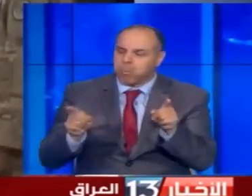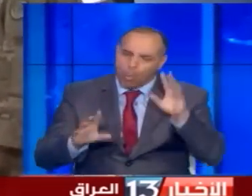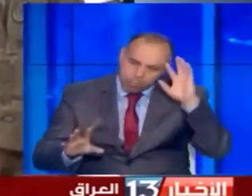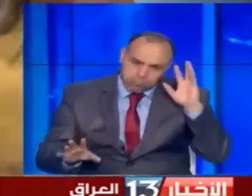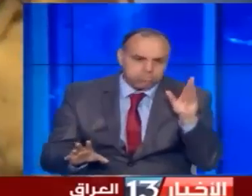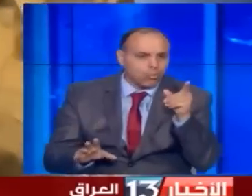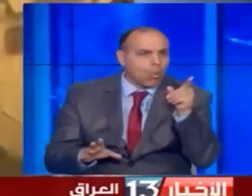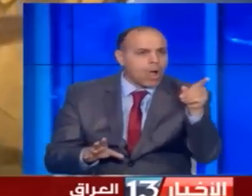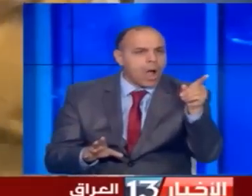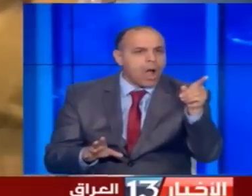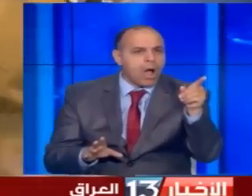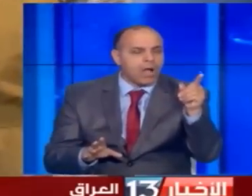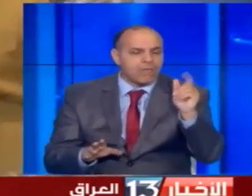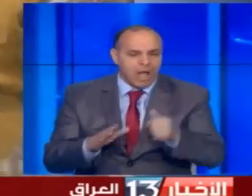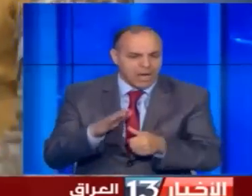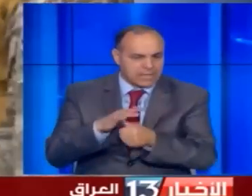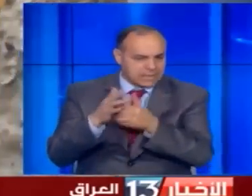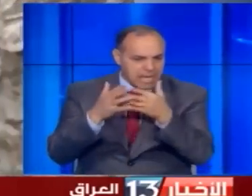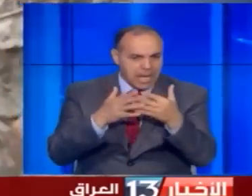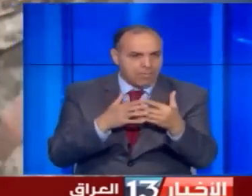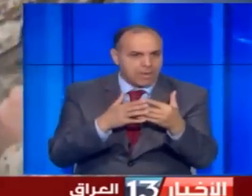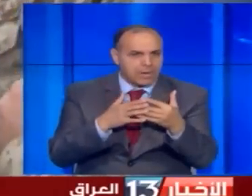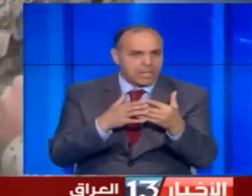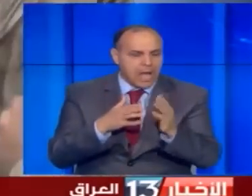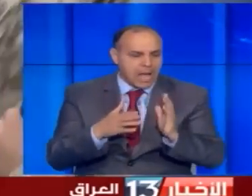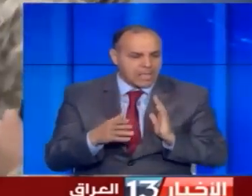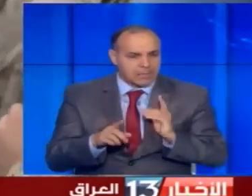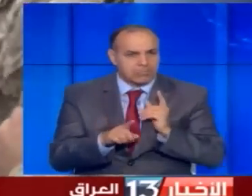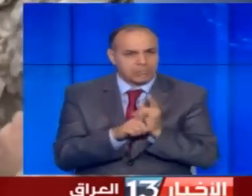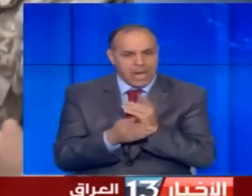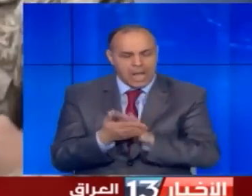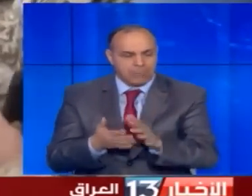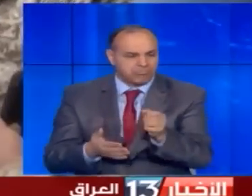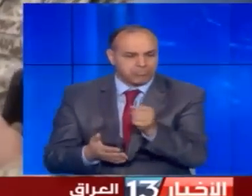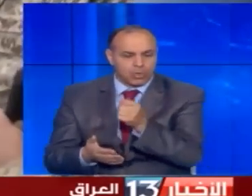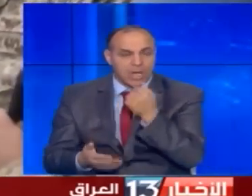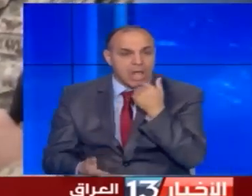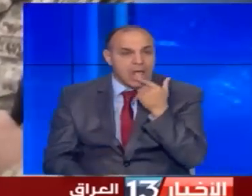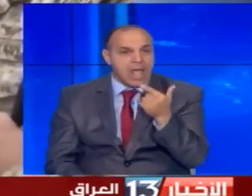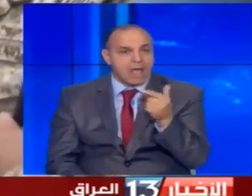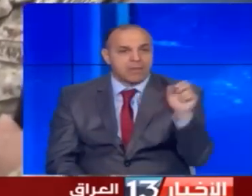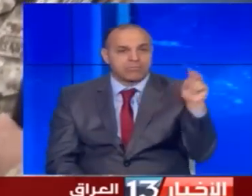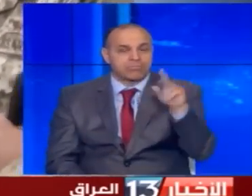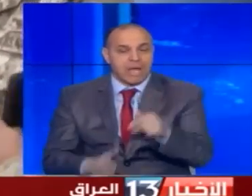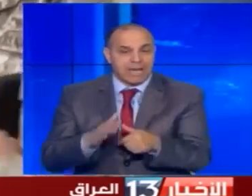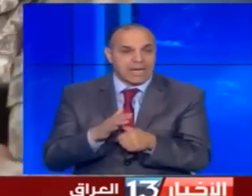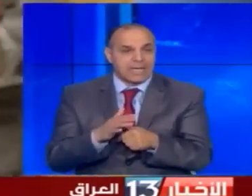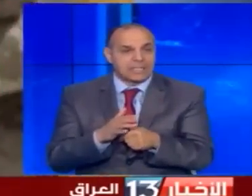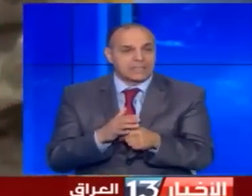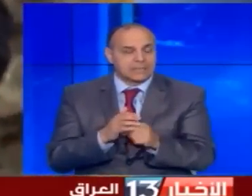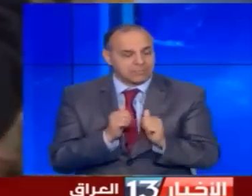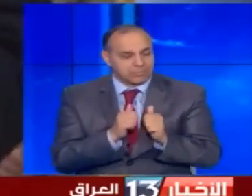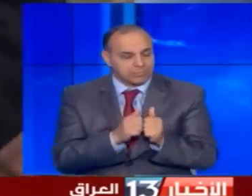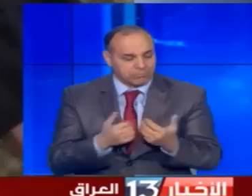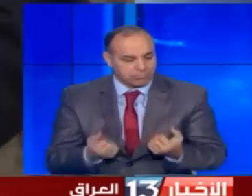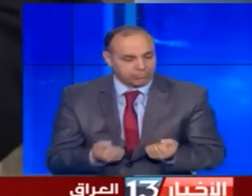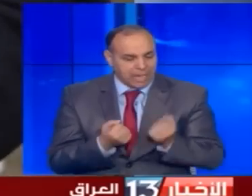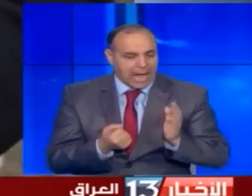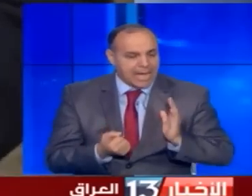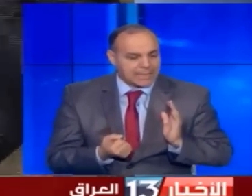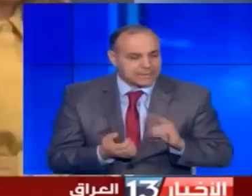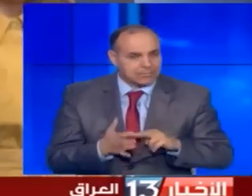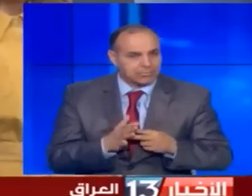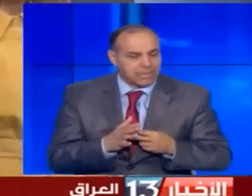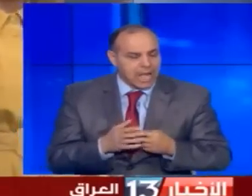المتعلقة بعدم التقاء ترامب بجنود أمريكيين على الأرض، حيث تعتبر الرحلات الرئاسية لتعزيز معنويات الجنود